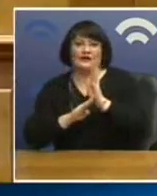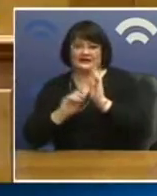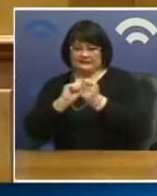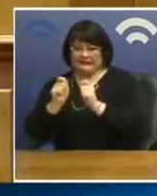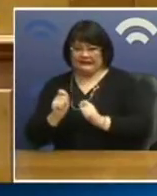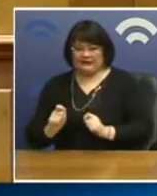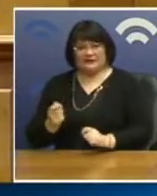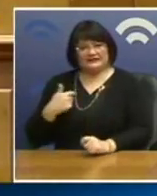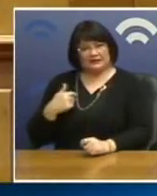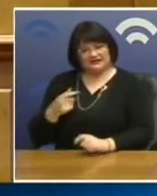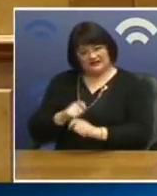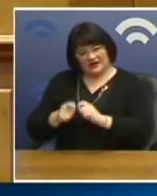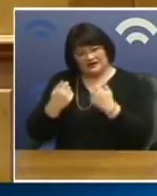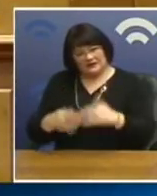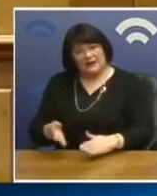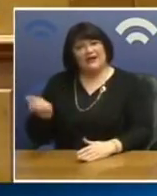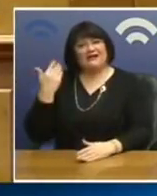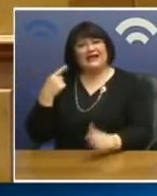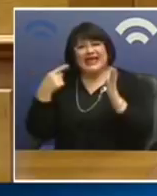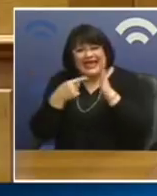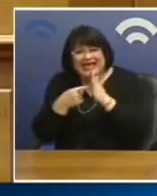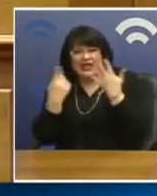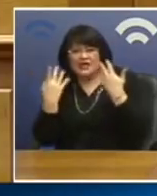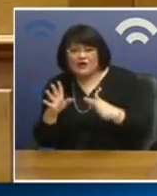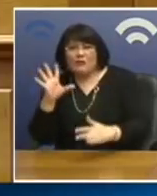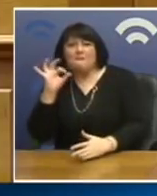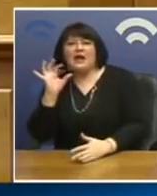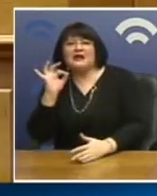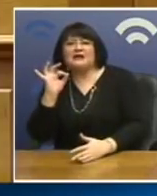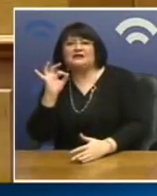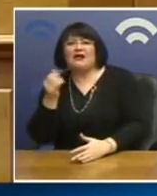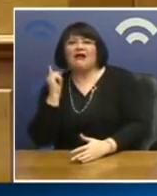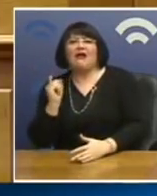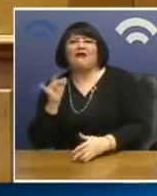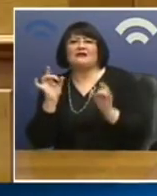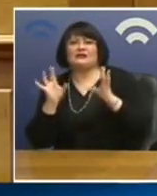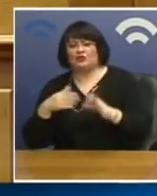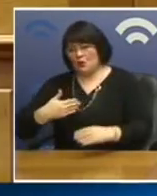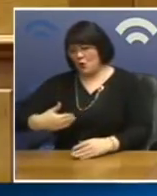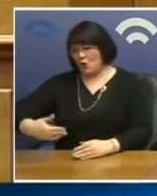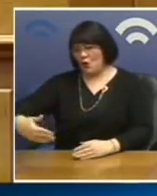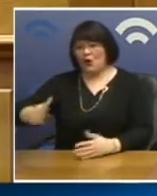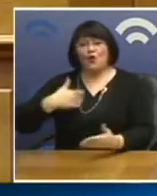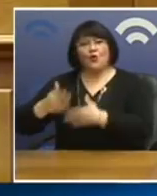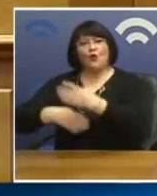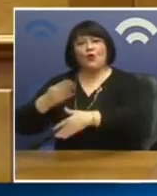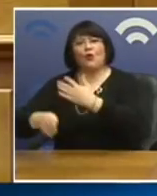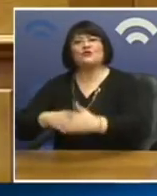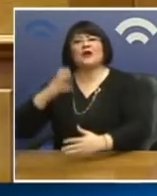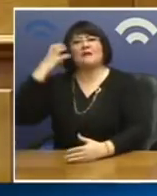γίνει από τη δεκαετία του 50 και τα τελευταία χρόνια όλοι νομικοί και